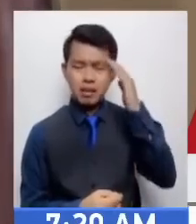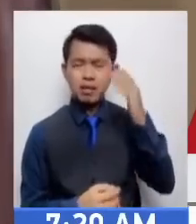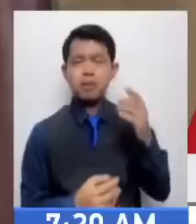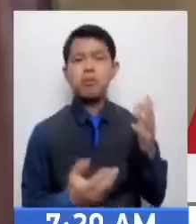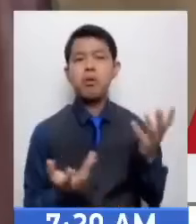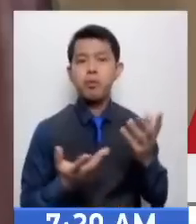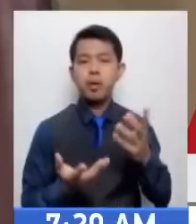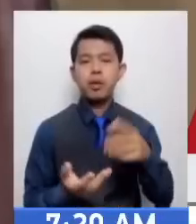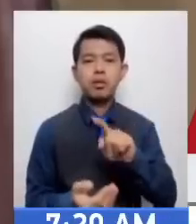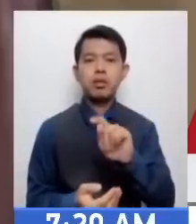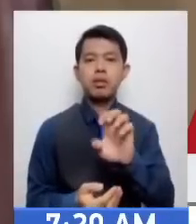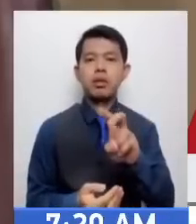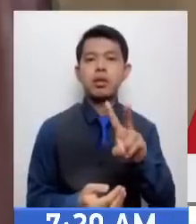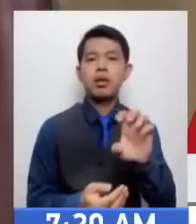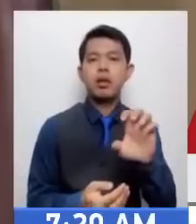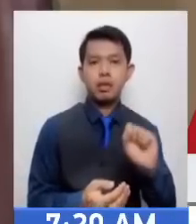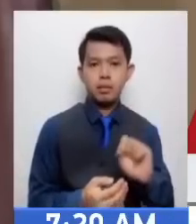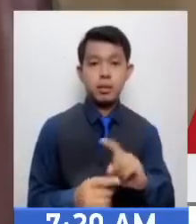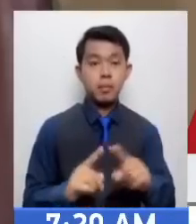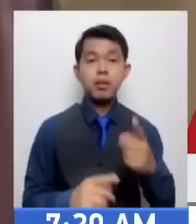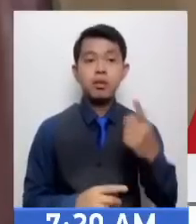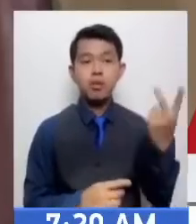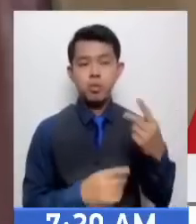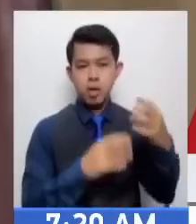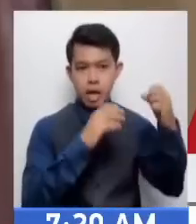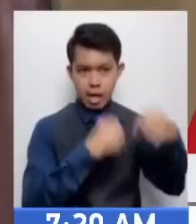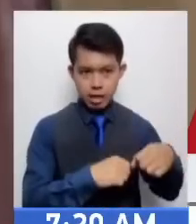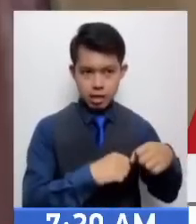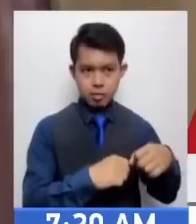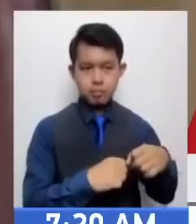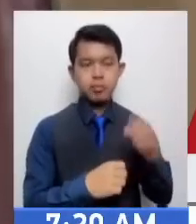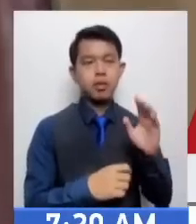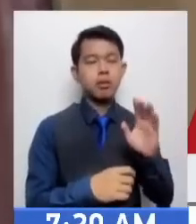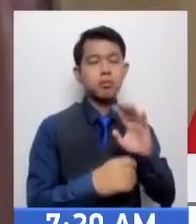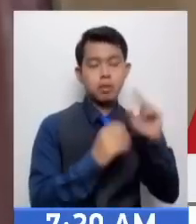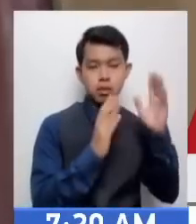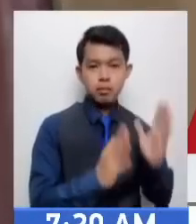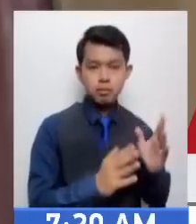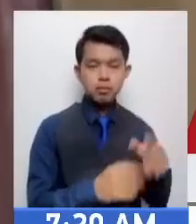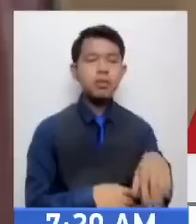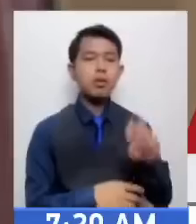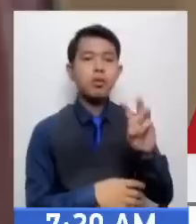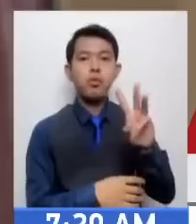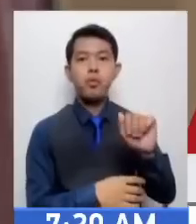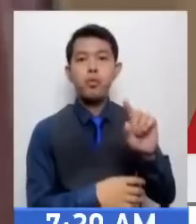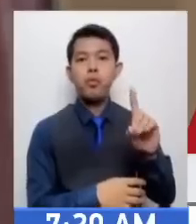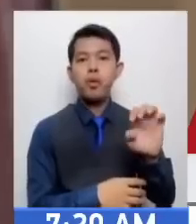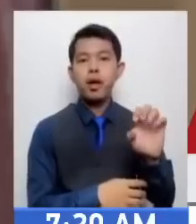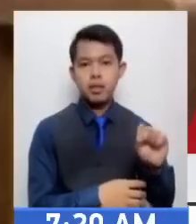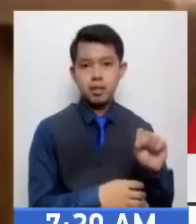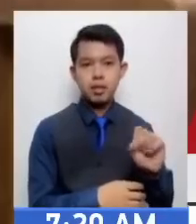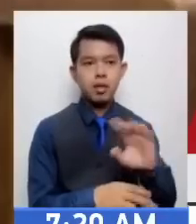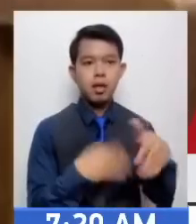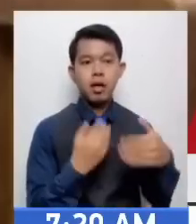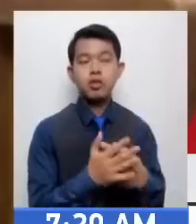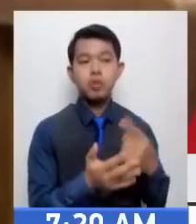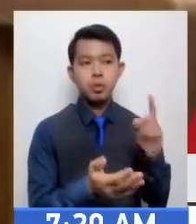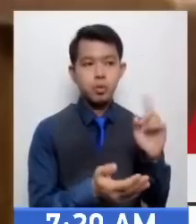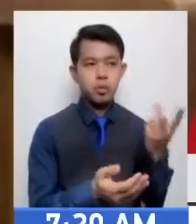ni Speaker Robualdez ay lahat po ng bagay na napag-usapan namin doon tungkol kay Congressman Teves